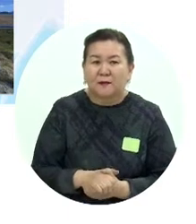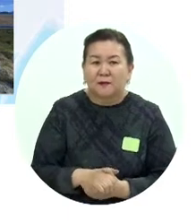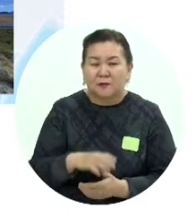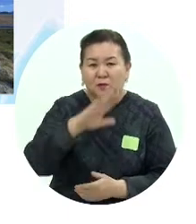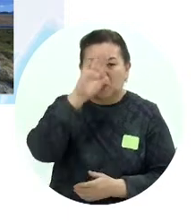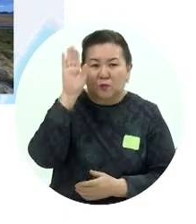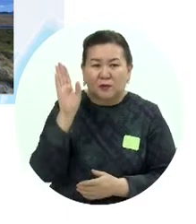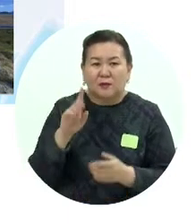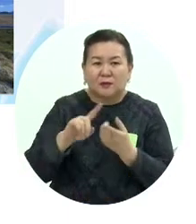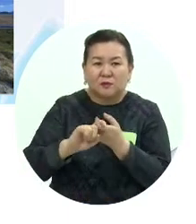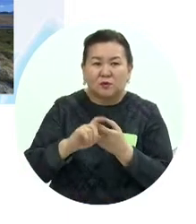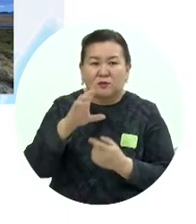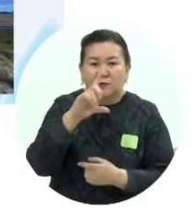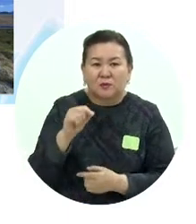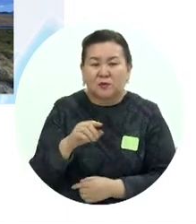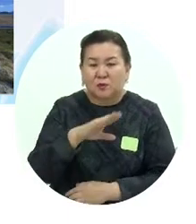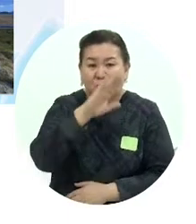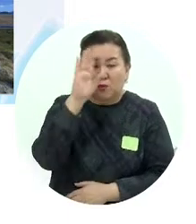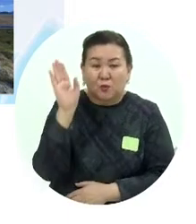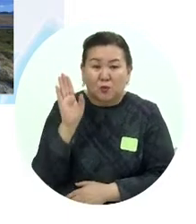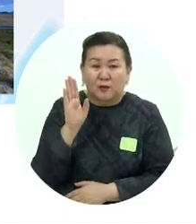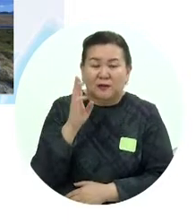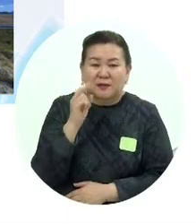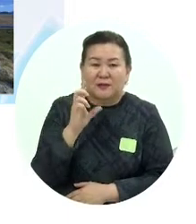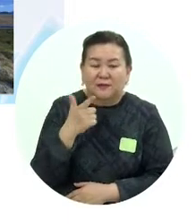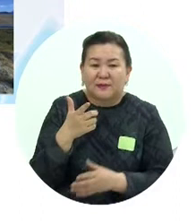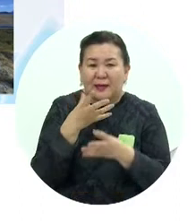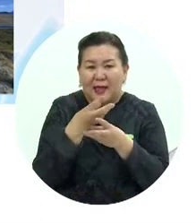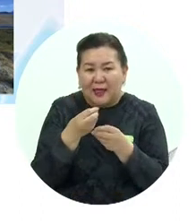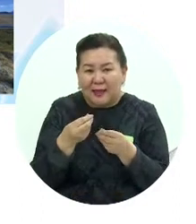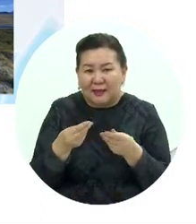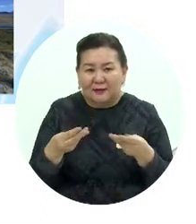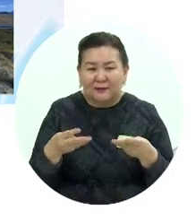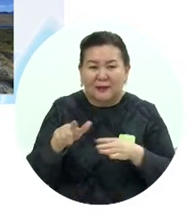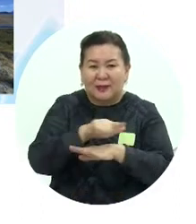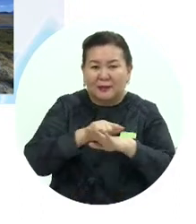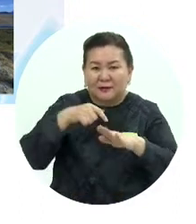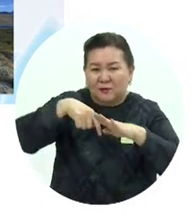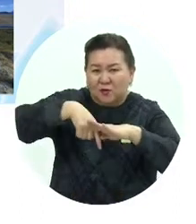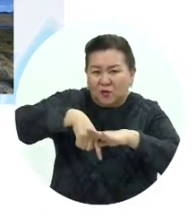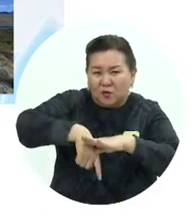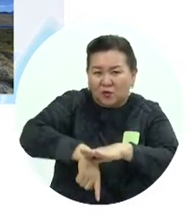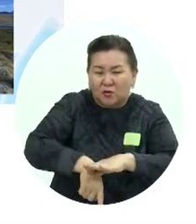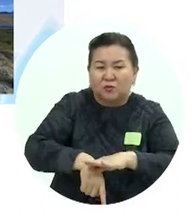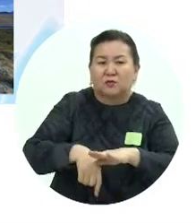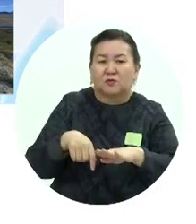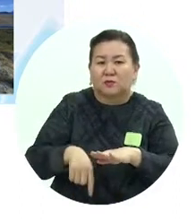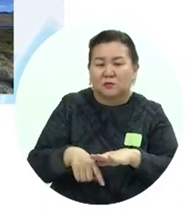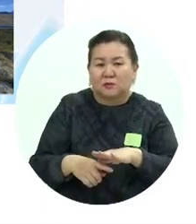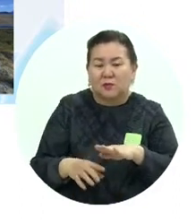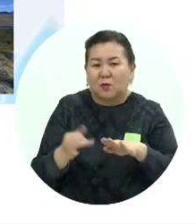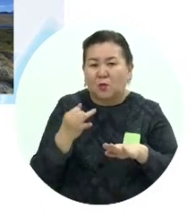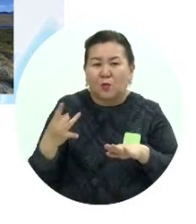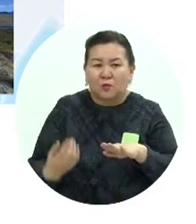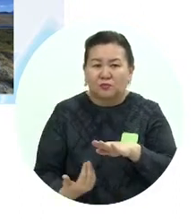буюу дулааны хөндлөлтэй уур. Дулааны хөндлөлт гэдэг маань цэвдэг хайлж гисснээр Газрын гадарг доош цөмөрч үүссэн